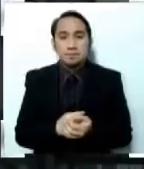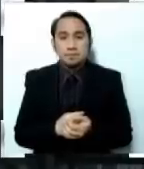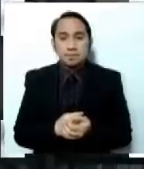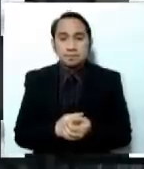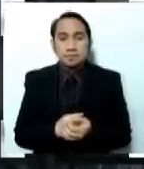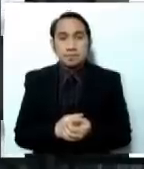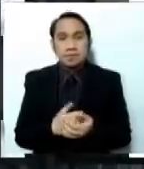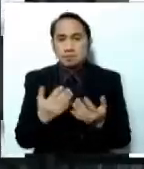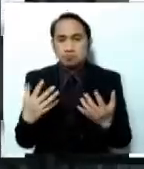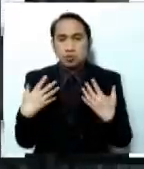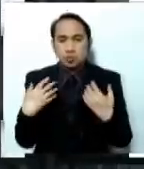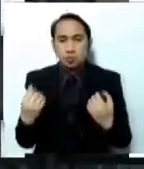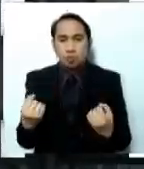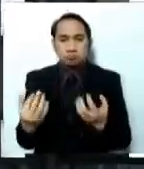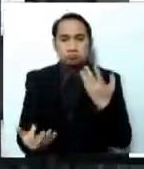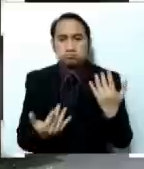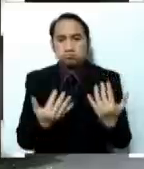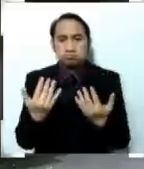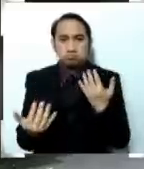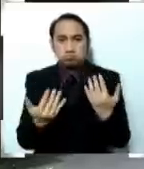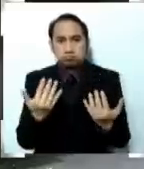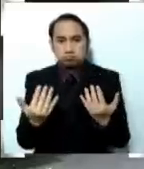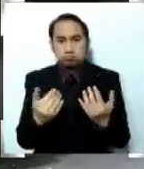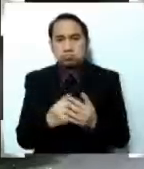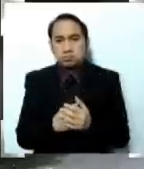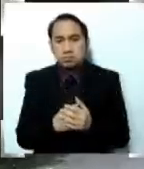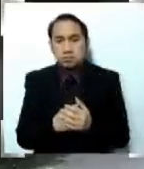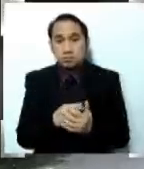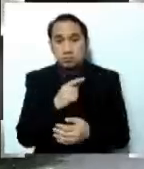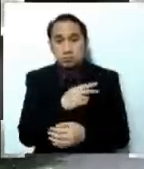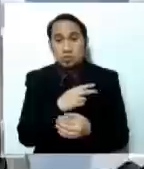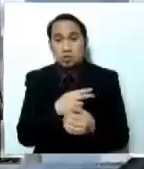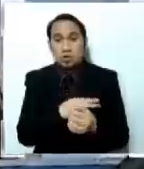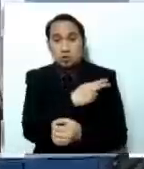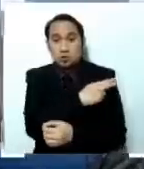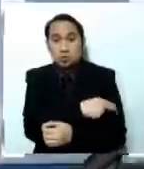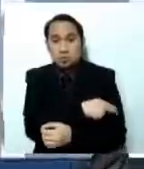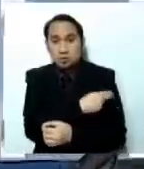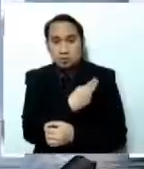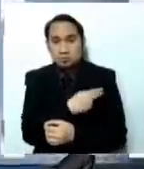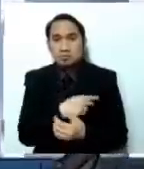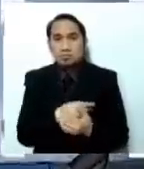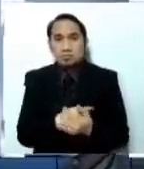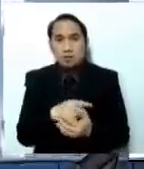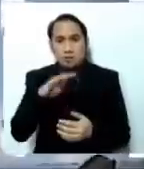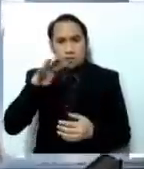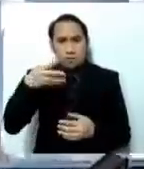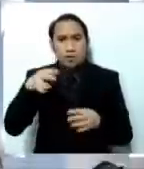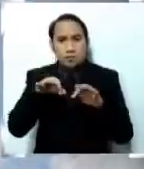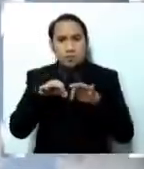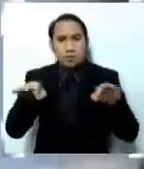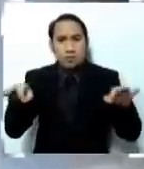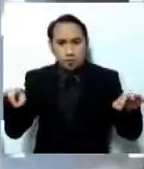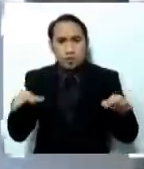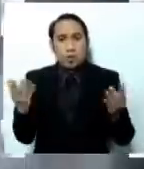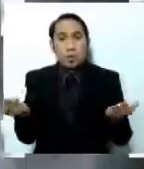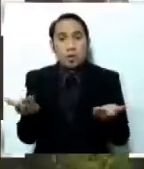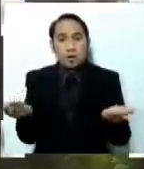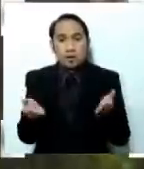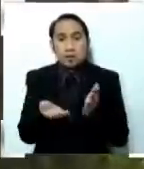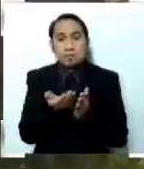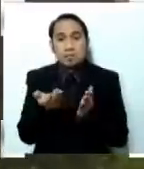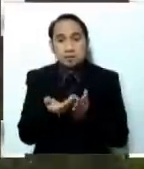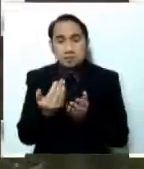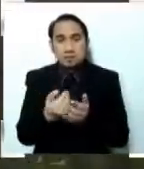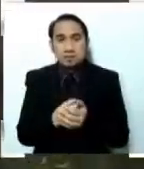Malakas na apoy ang tumambad sa mga rumespondeng bumbero sa ika-apat na palapag ng isang gusali ng Pasig City General Hospital. Makalipas ang